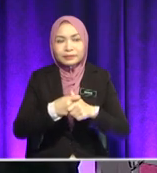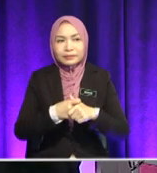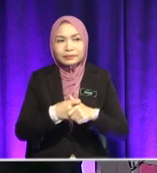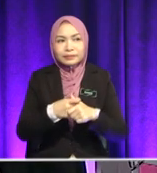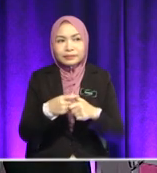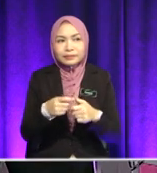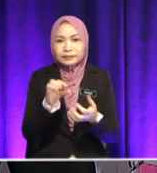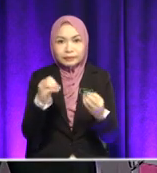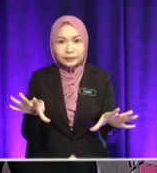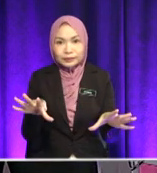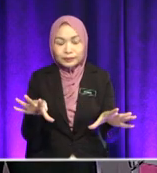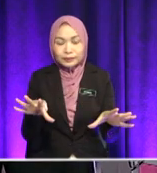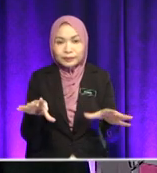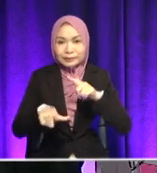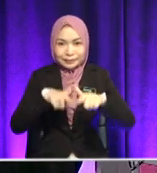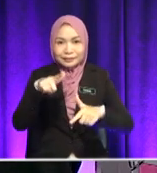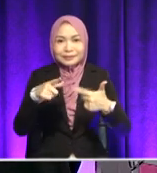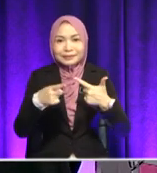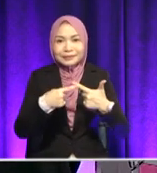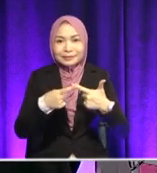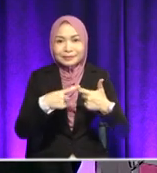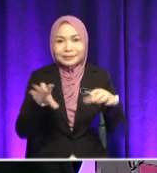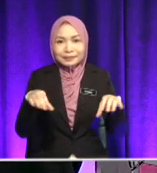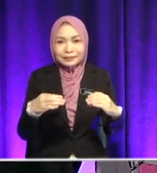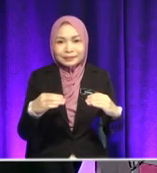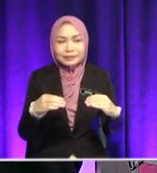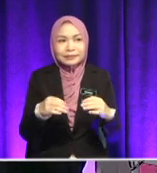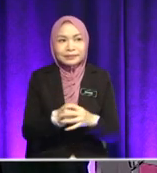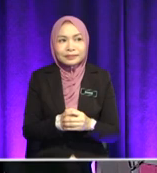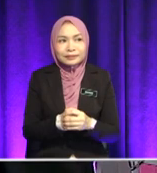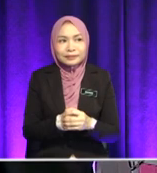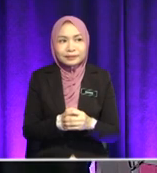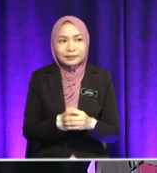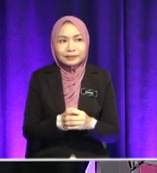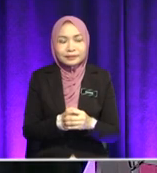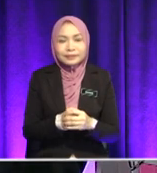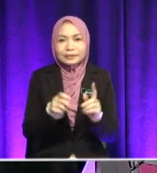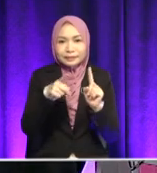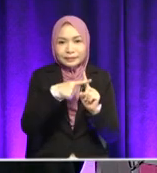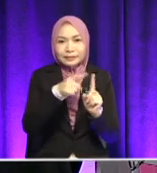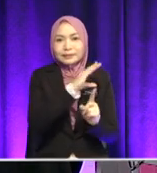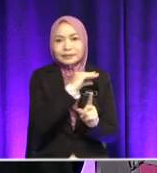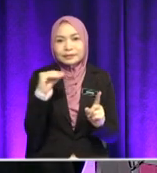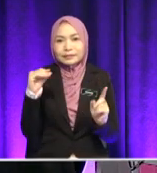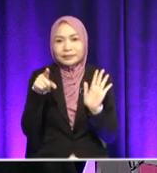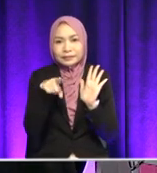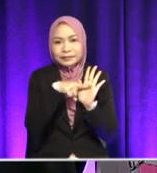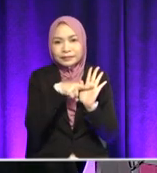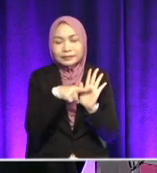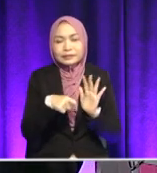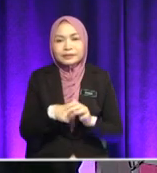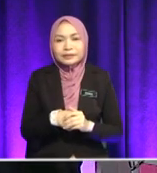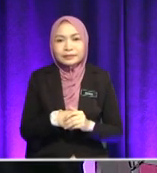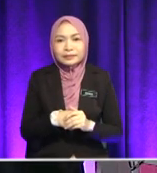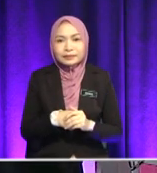operasi seperti tadi oke tambah tolak ikut tempat masing-masing lagi sekali berhati-hati dengan simbol positif dan negatifnya